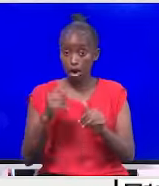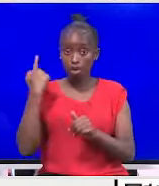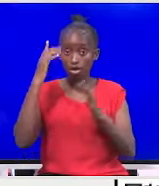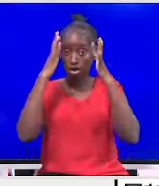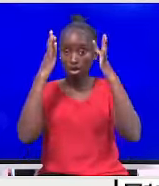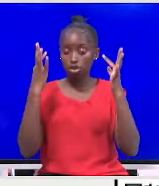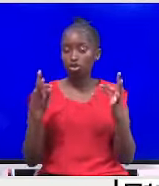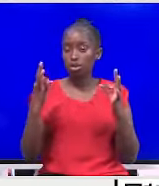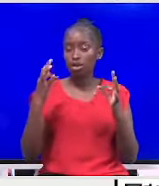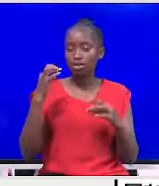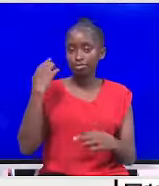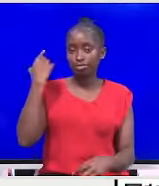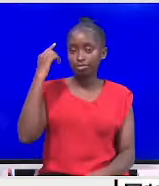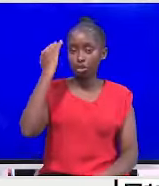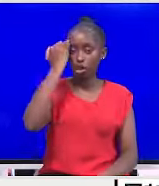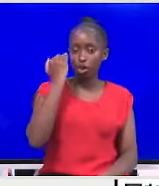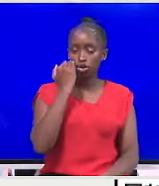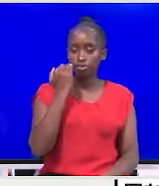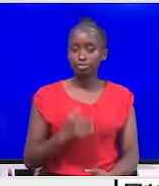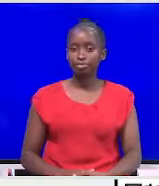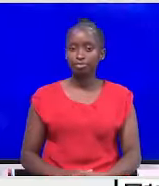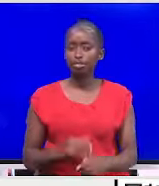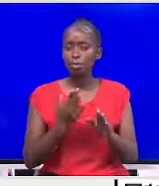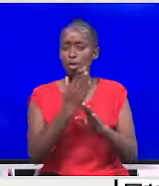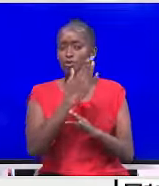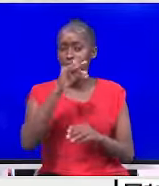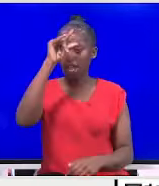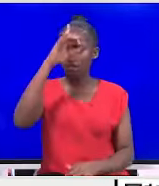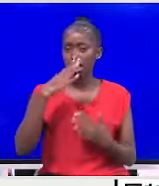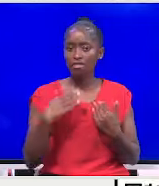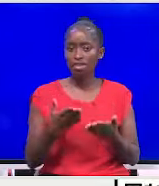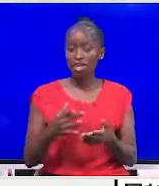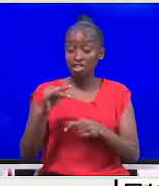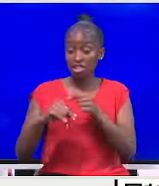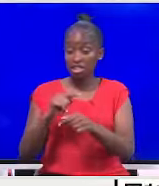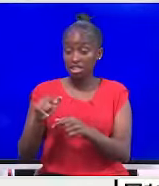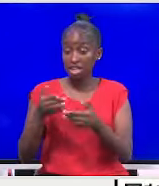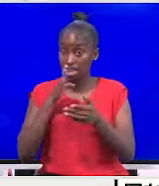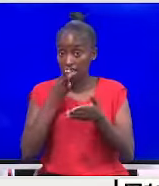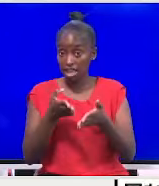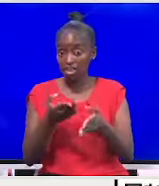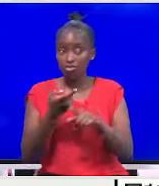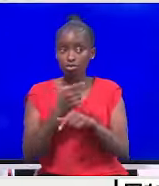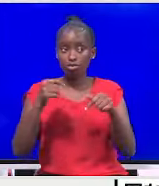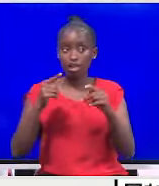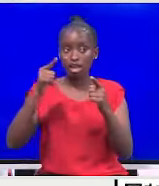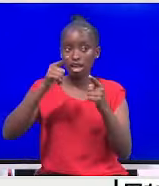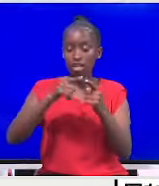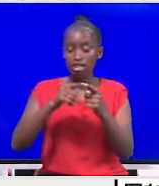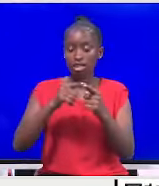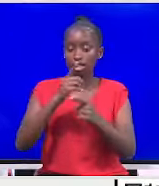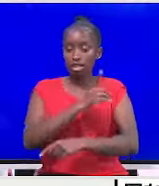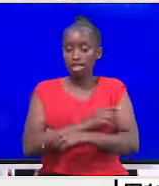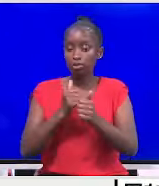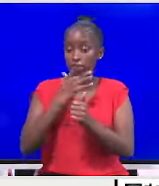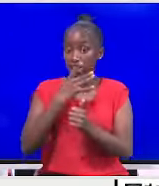fahamu gavana Kawira Mwangaza, jenzi wa Meru wako kwa barabara leo na atakuwa hapa kuanzia leo mpaka ile siku Kawira Mwangaza wako ofisi. Nakuambia